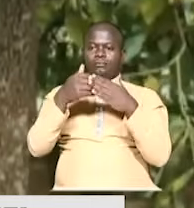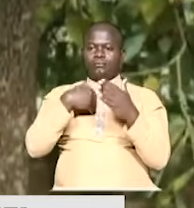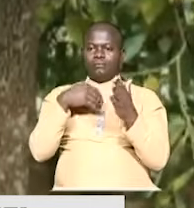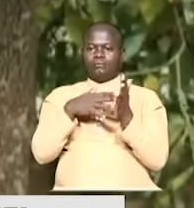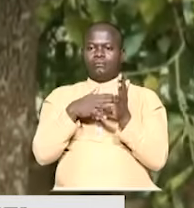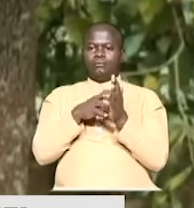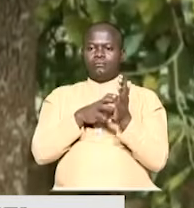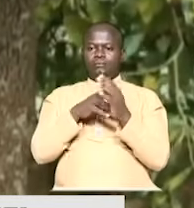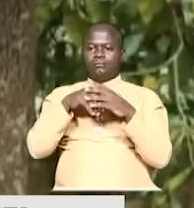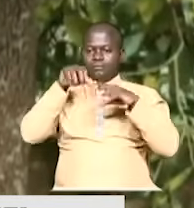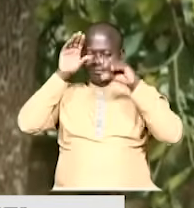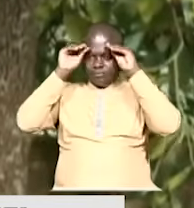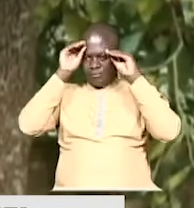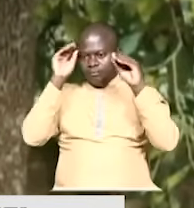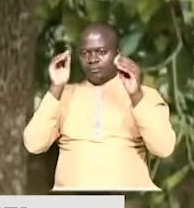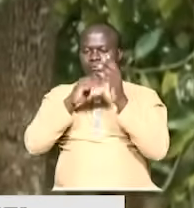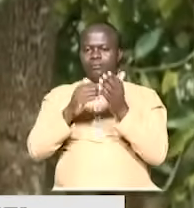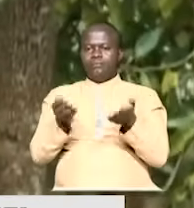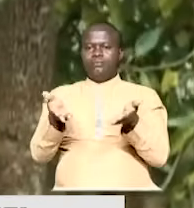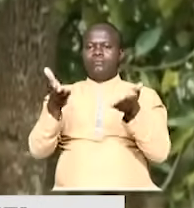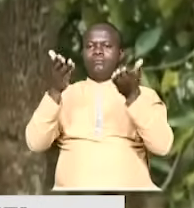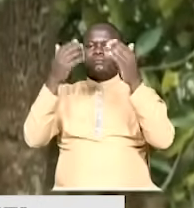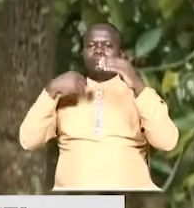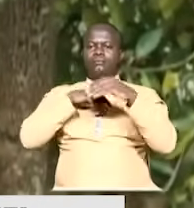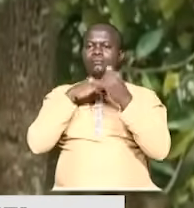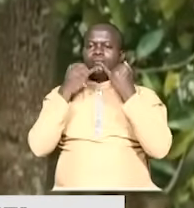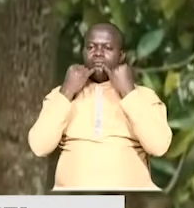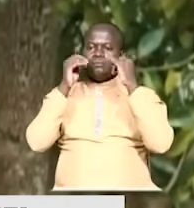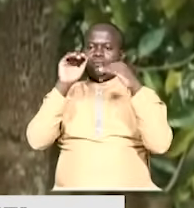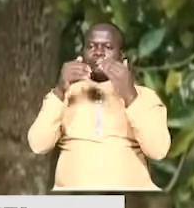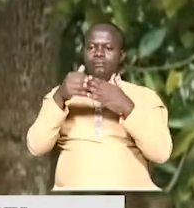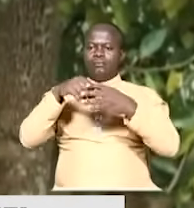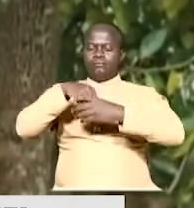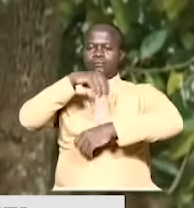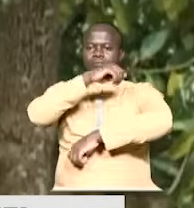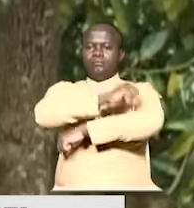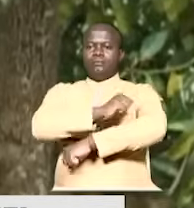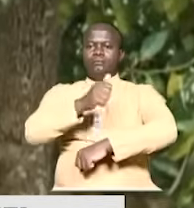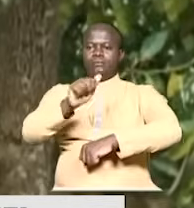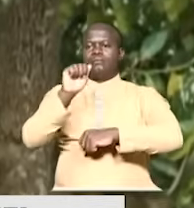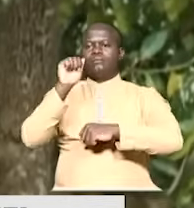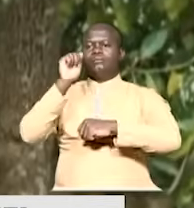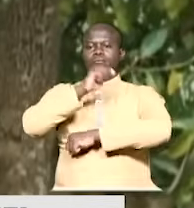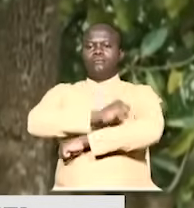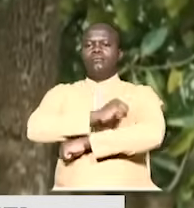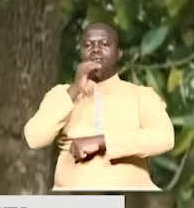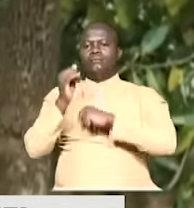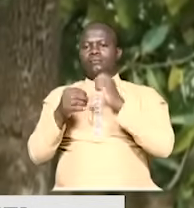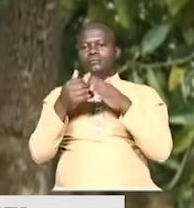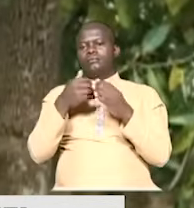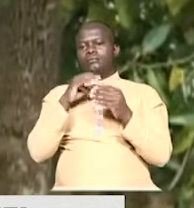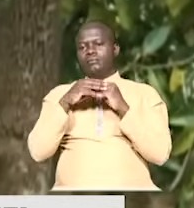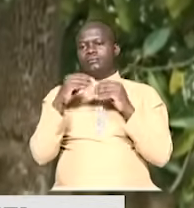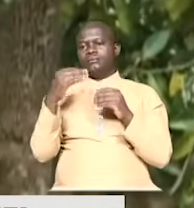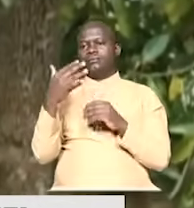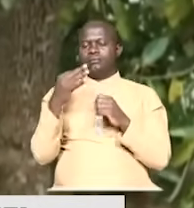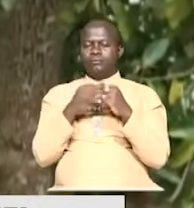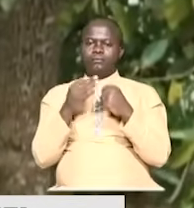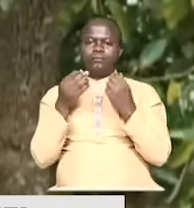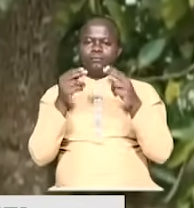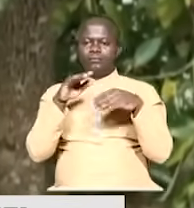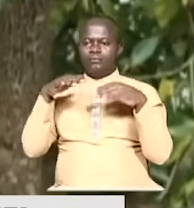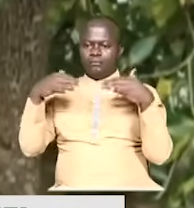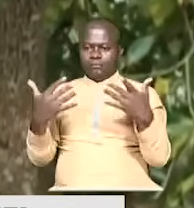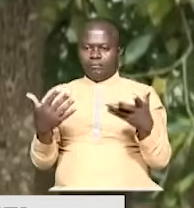nkeya mu myigire bakabazamura. Tukababwira tuti muri iri shuri ryanyu umunyeshuri wa nyuma ko afite amanota 58 byagenze